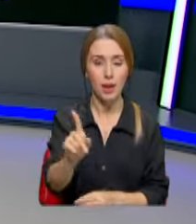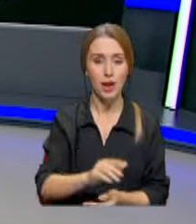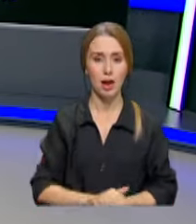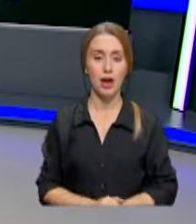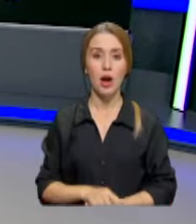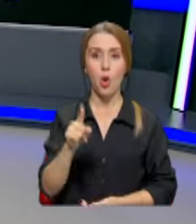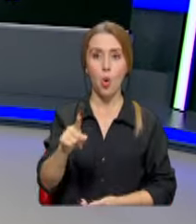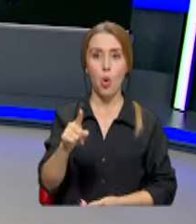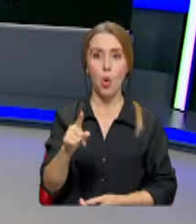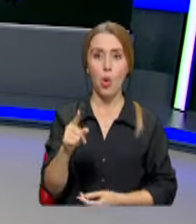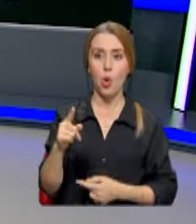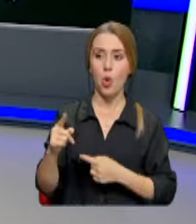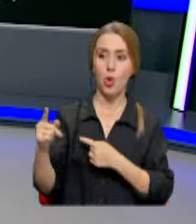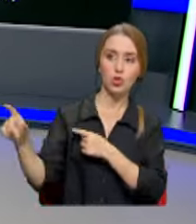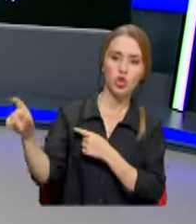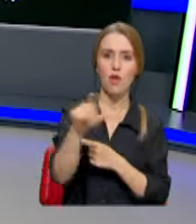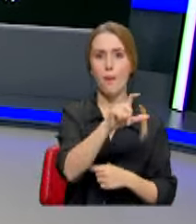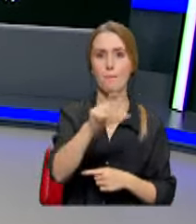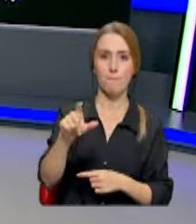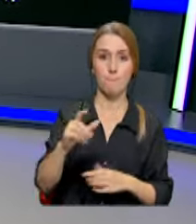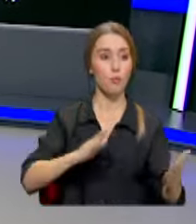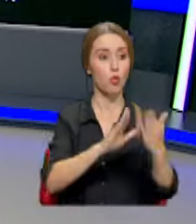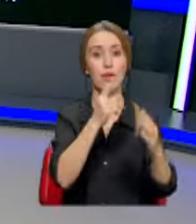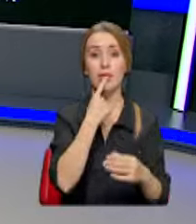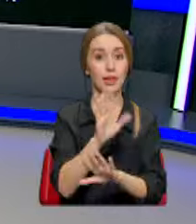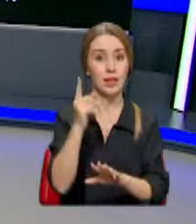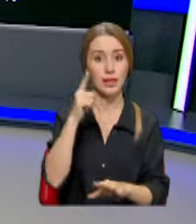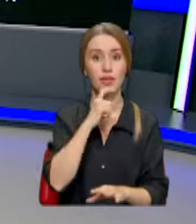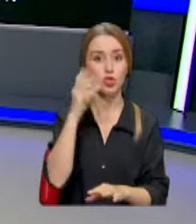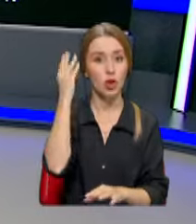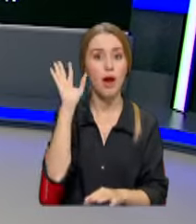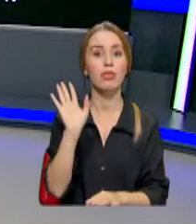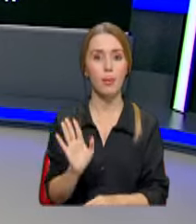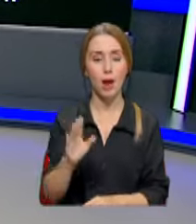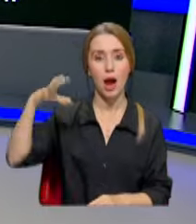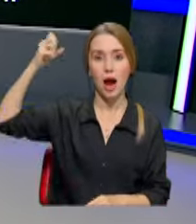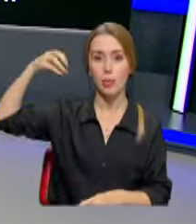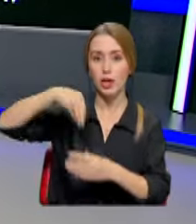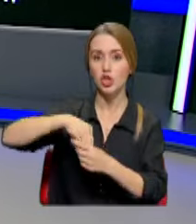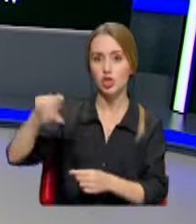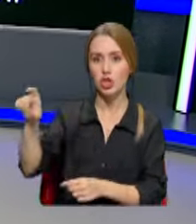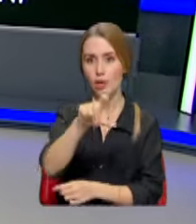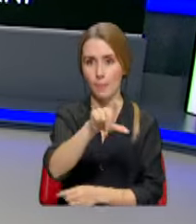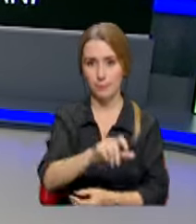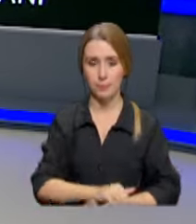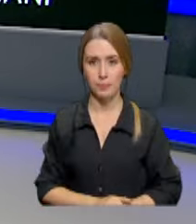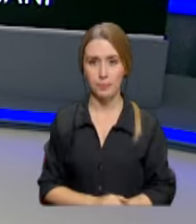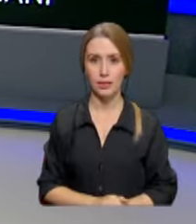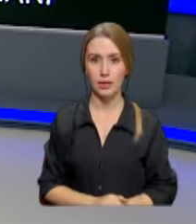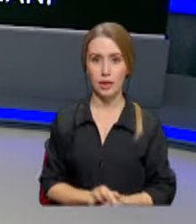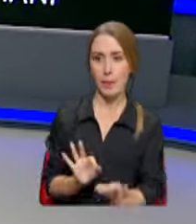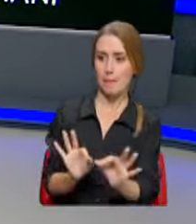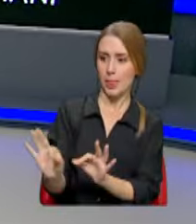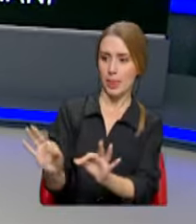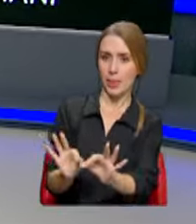o lafa öyle cevaplar geldi ki, muhalefetten değil, yanlış anlamayın. Doğrudan AK Parti'nin içinden. Bakın, fitne